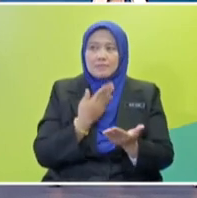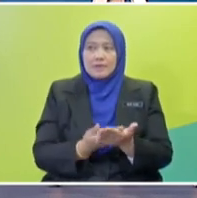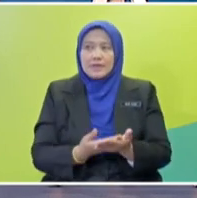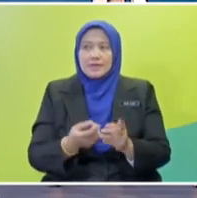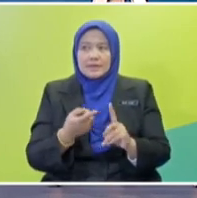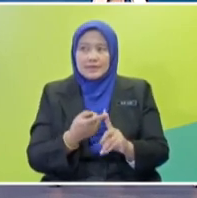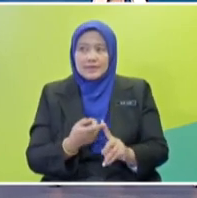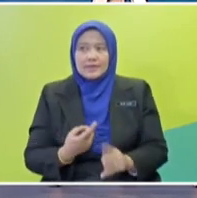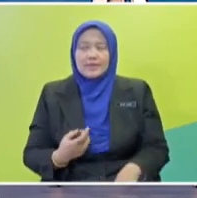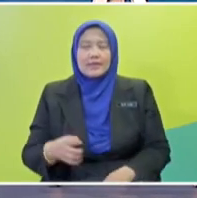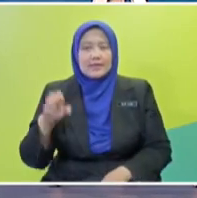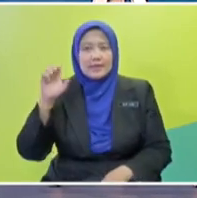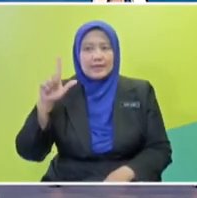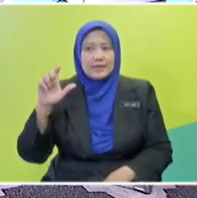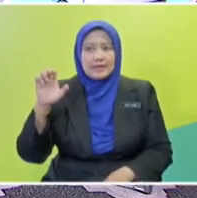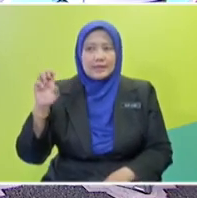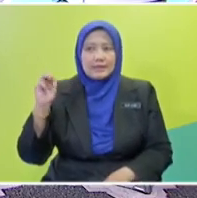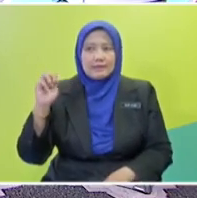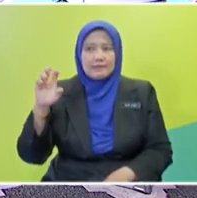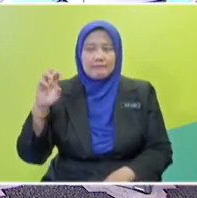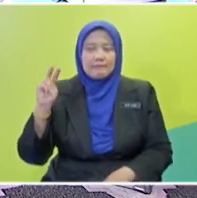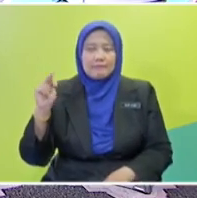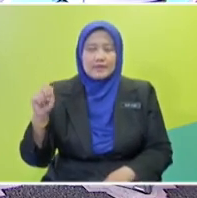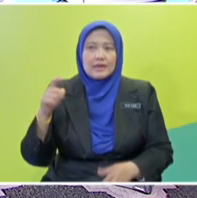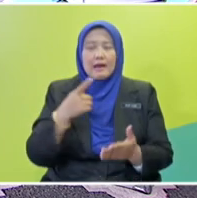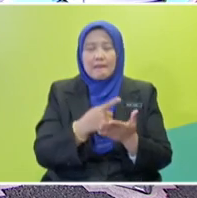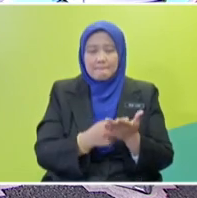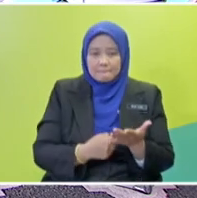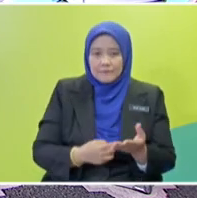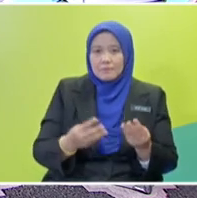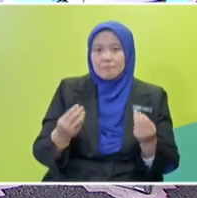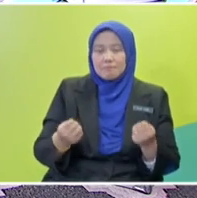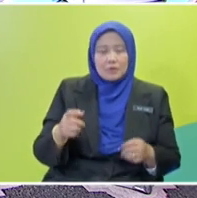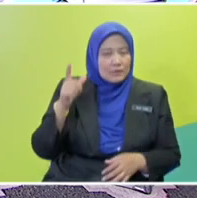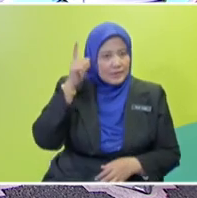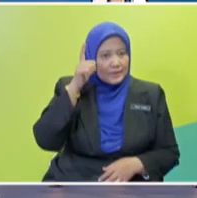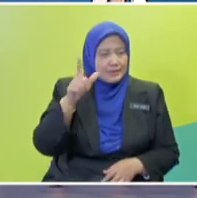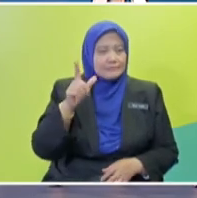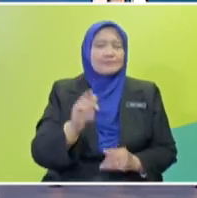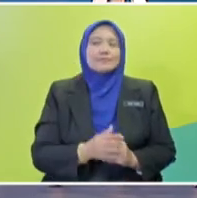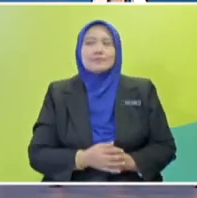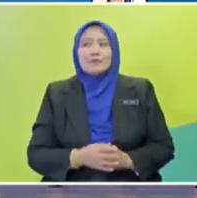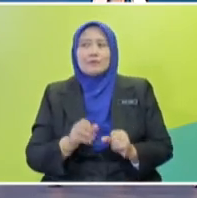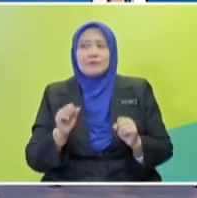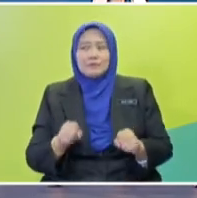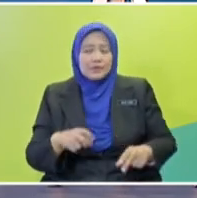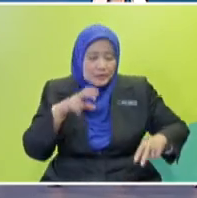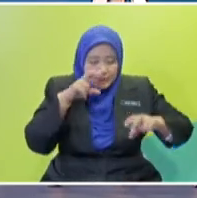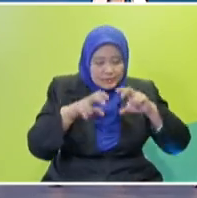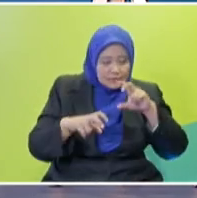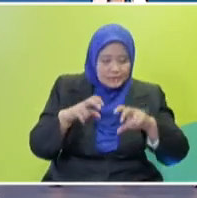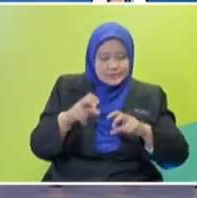elemen aku ya Syafi'i tengok ah kerja lagi kita belajar bagaimana menganalisislah keren supaya kita Buatlah karangan yang terbaik untuk